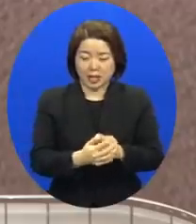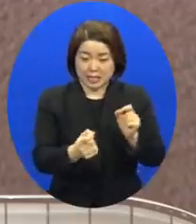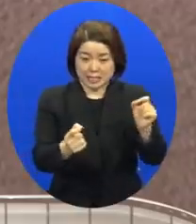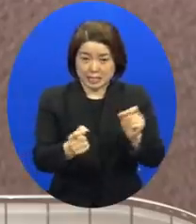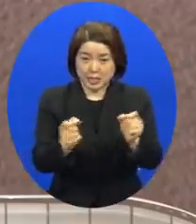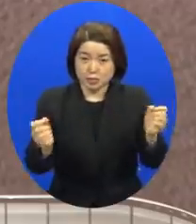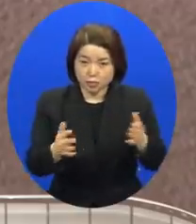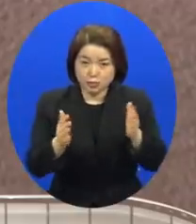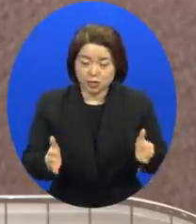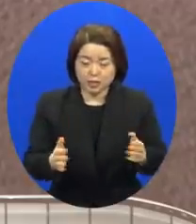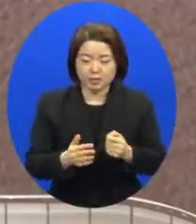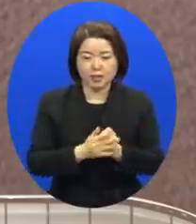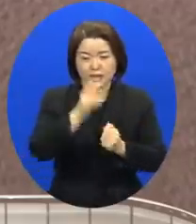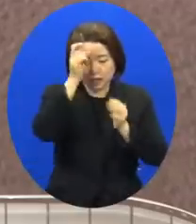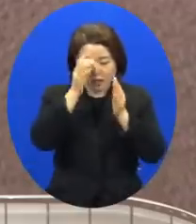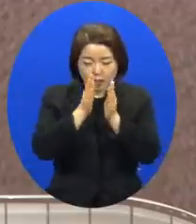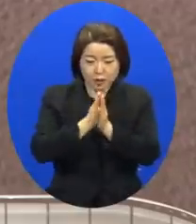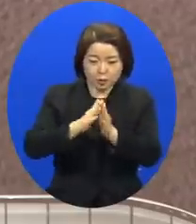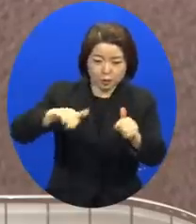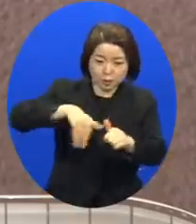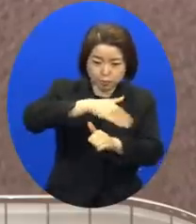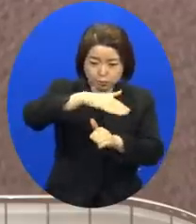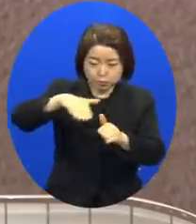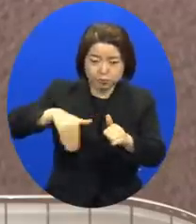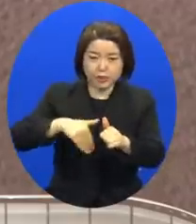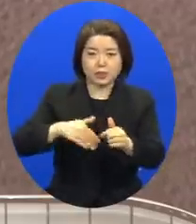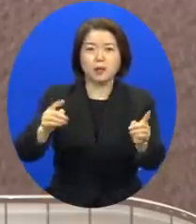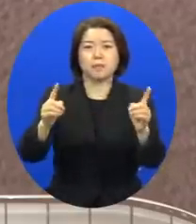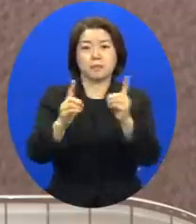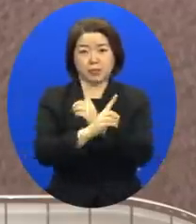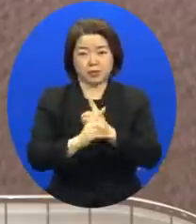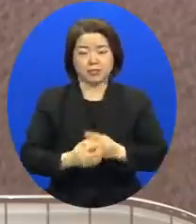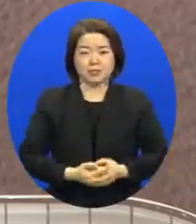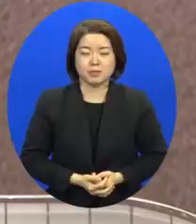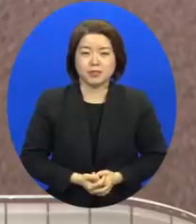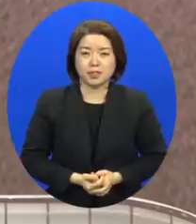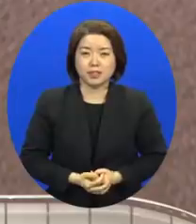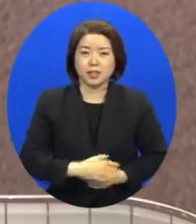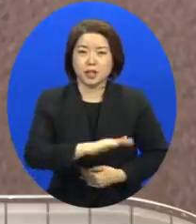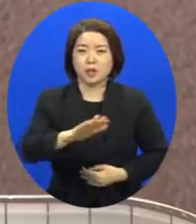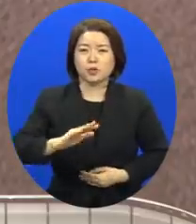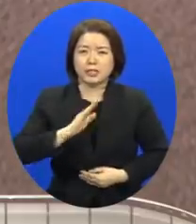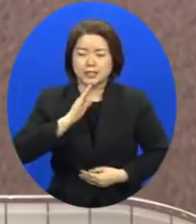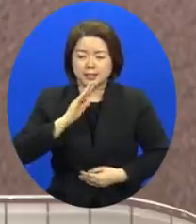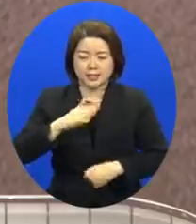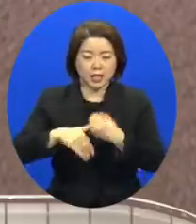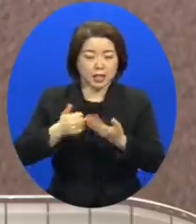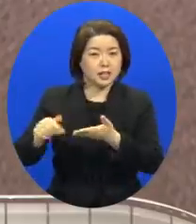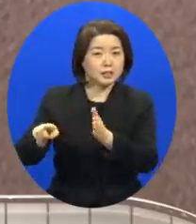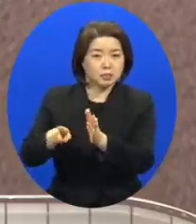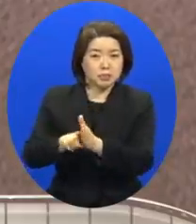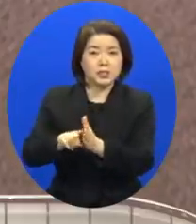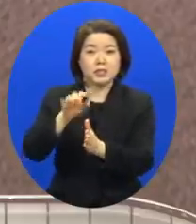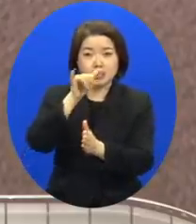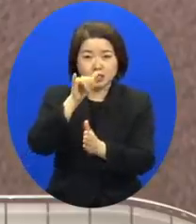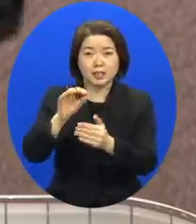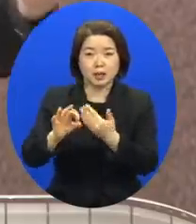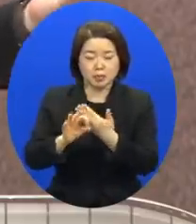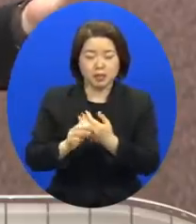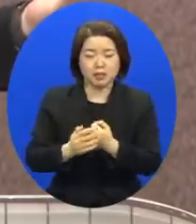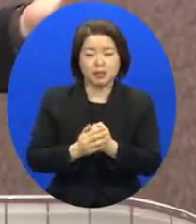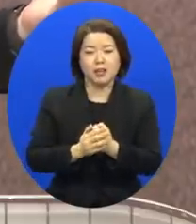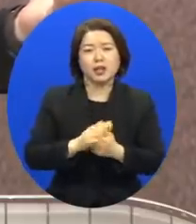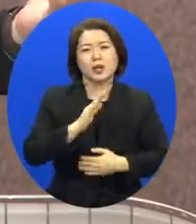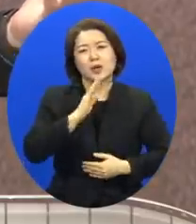인데 기도의 분위기 자체가 바뀌어 버렸습니다 우리가 진짜 하나님을 믿는다면 정말 살아